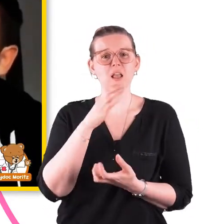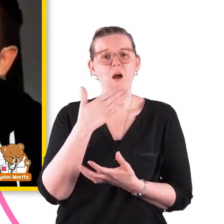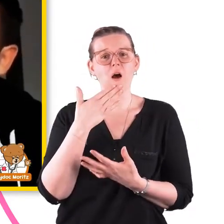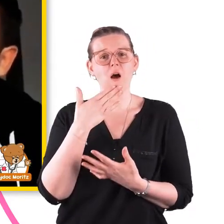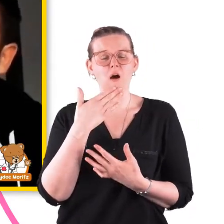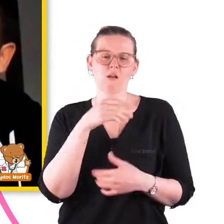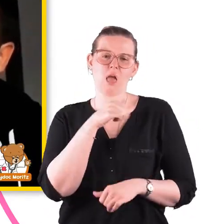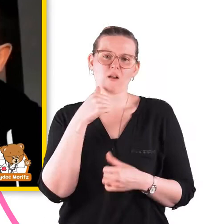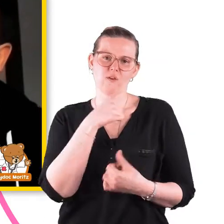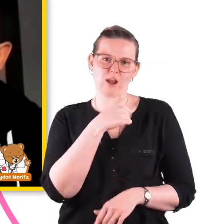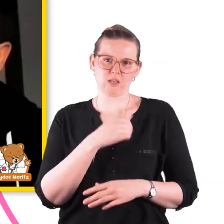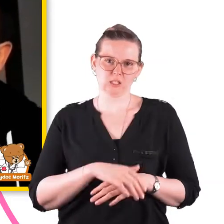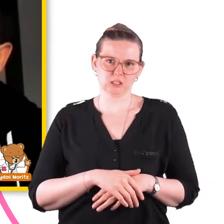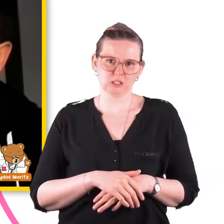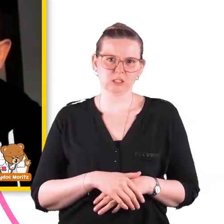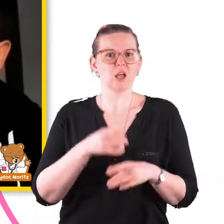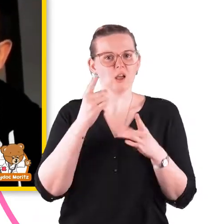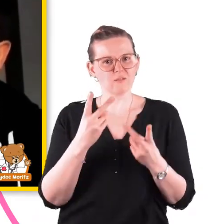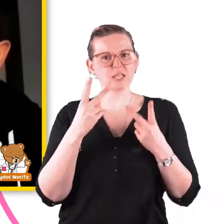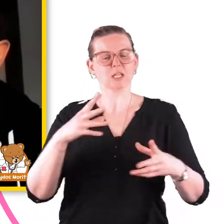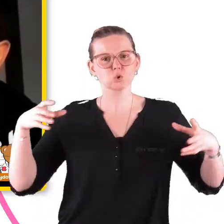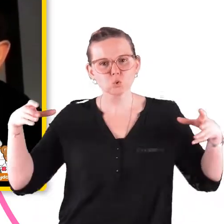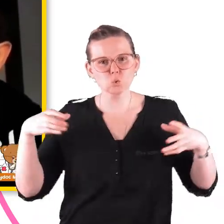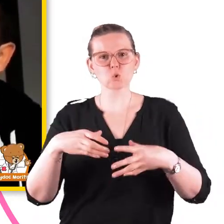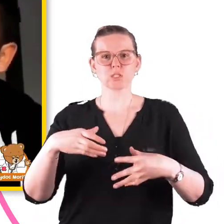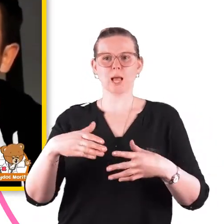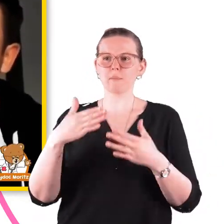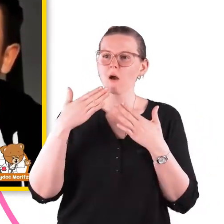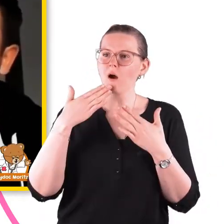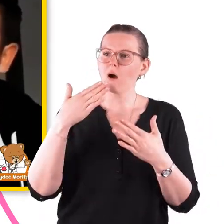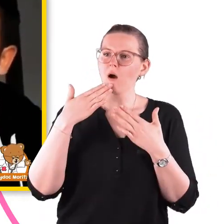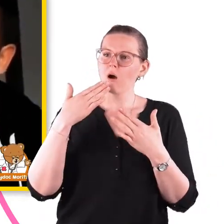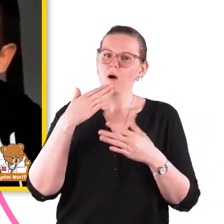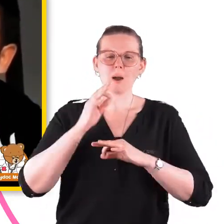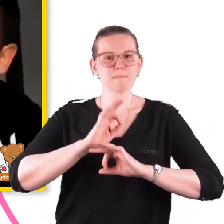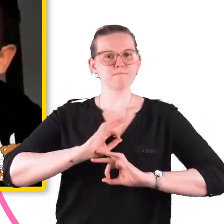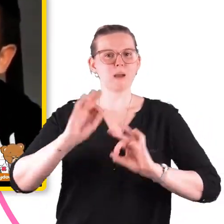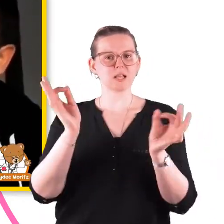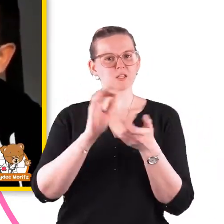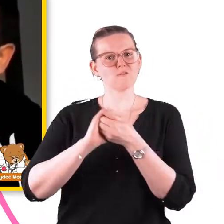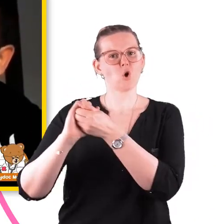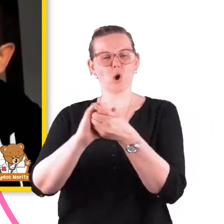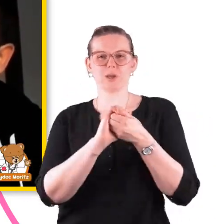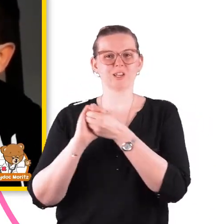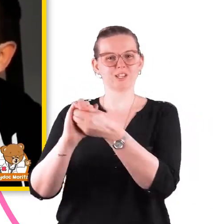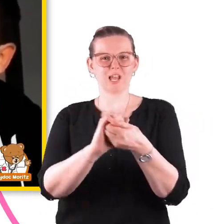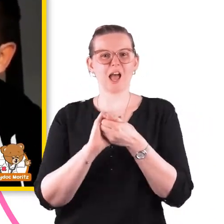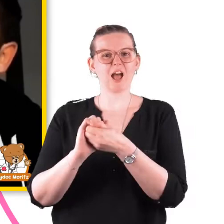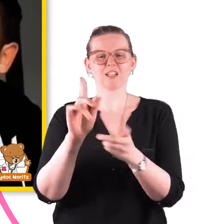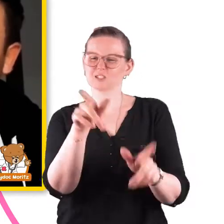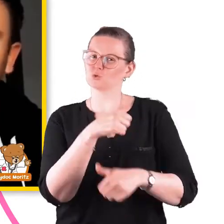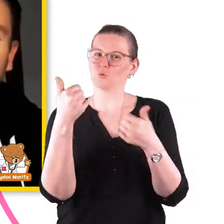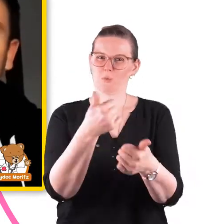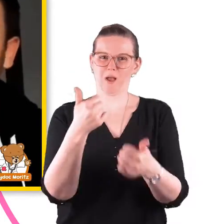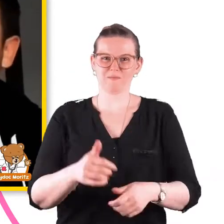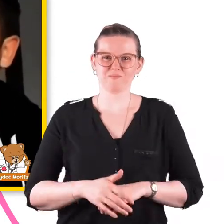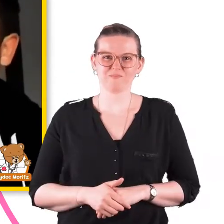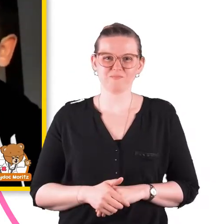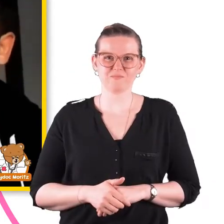ist langweilig. Man muss zusammen gähnen, mit Freunden gemeinsam gähnen, ist